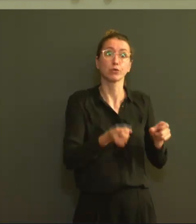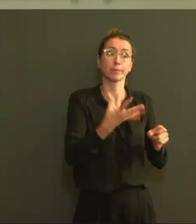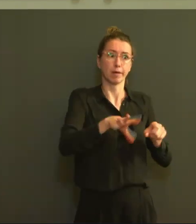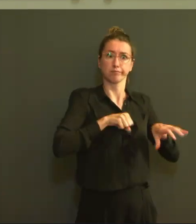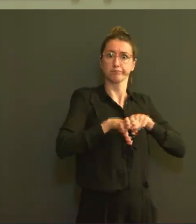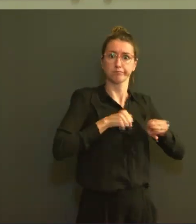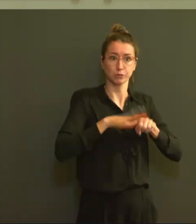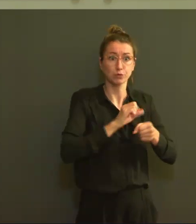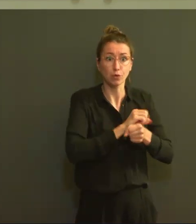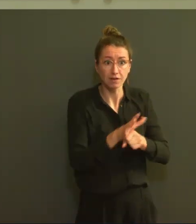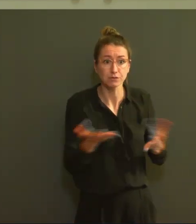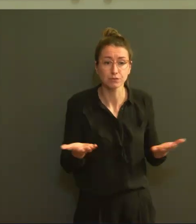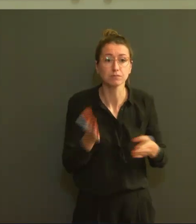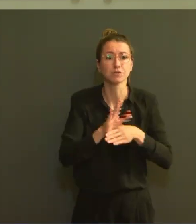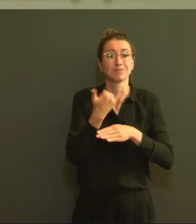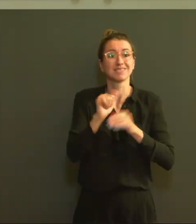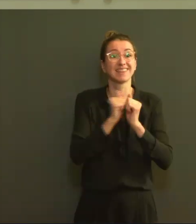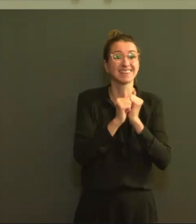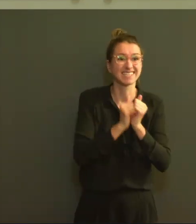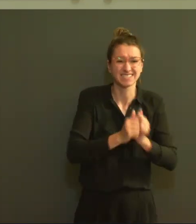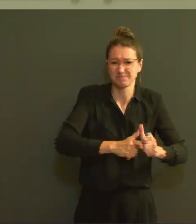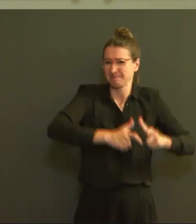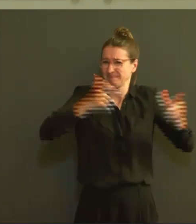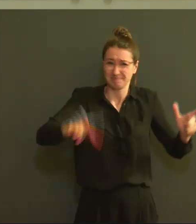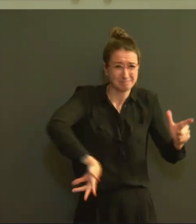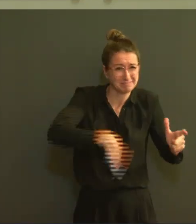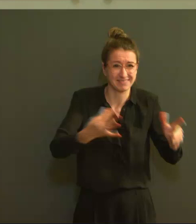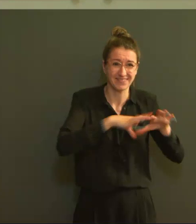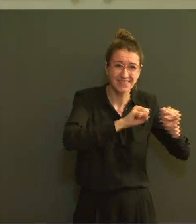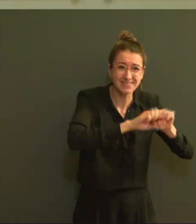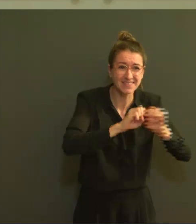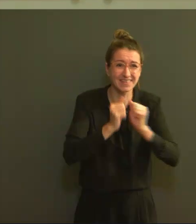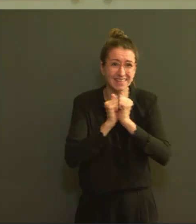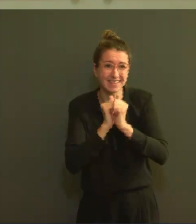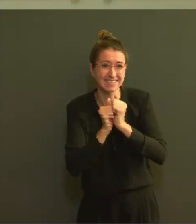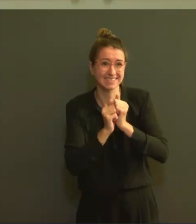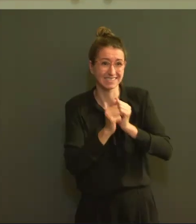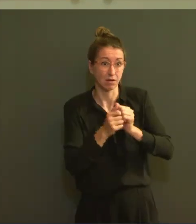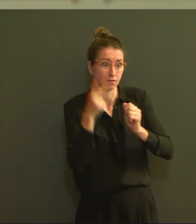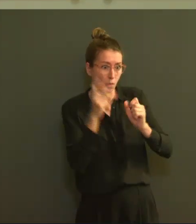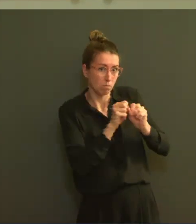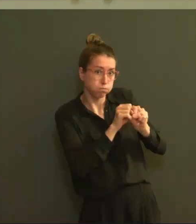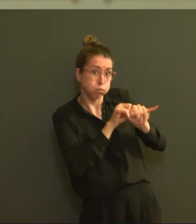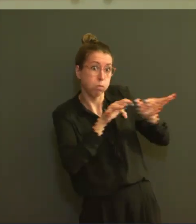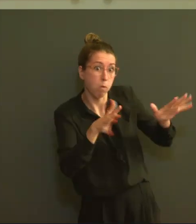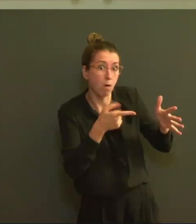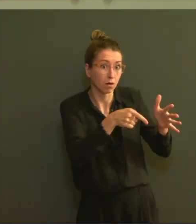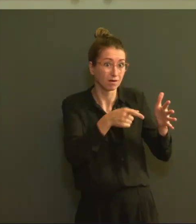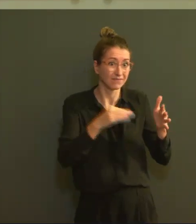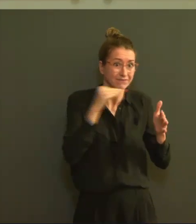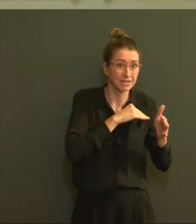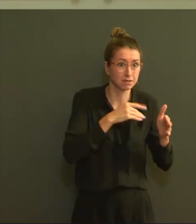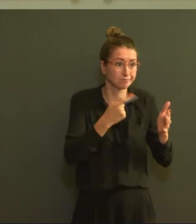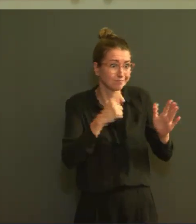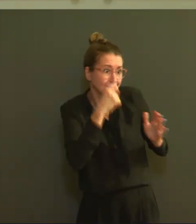lors d'un dépistage massif si on a observé un foyer de contamination. Ce taux de reproduction n'est dès lors pas un